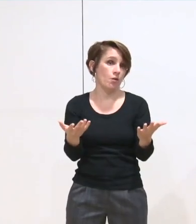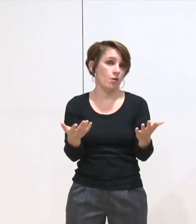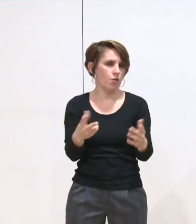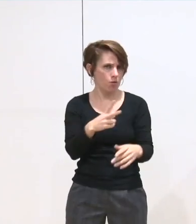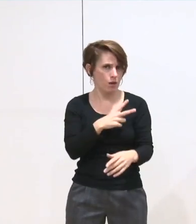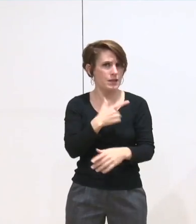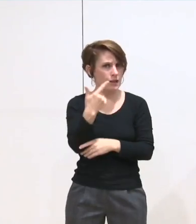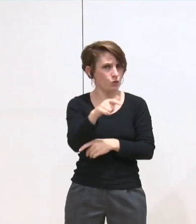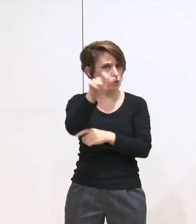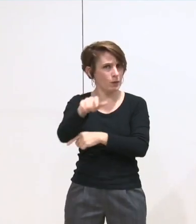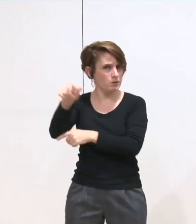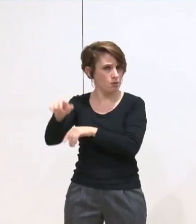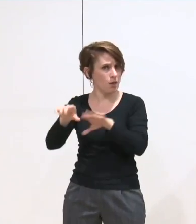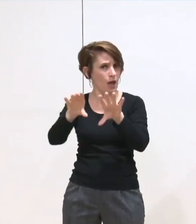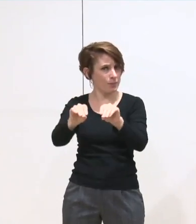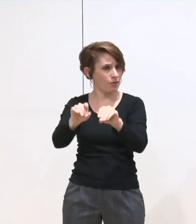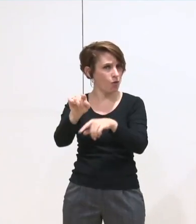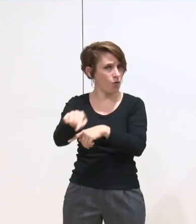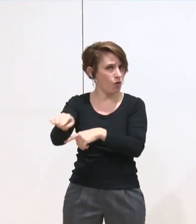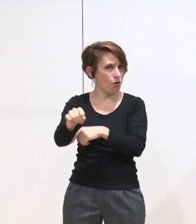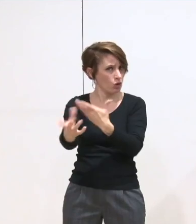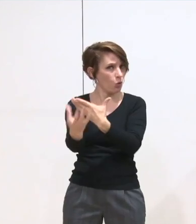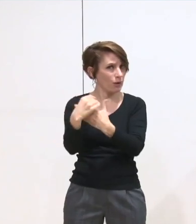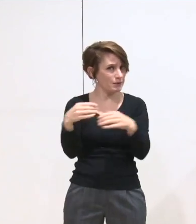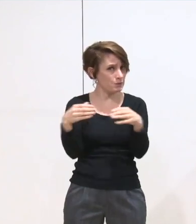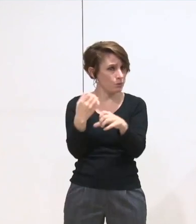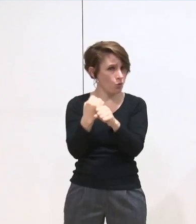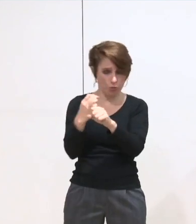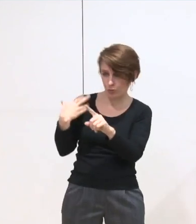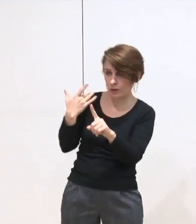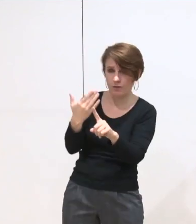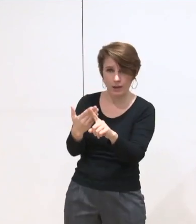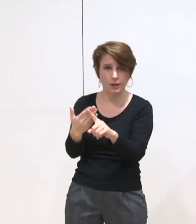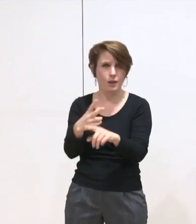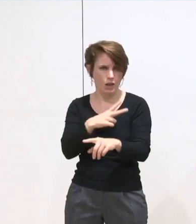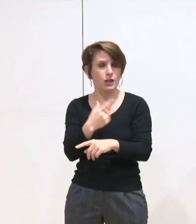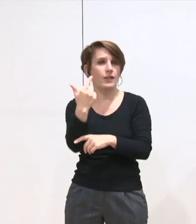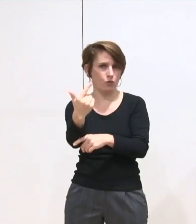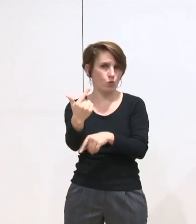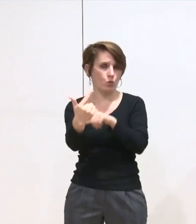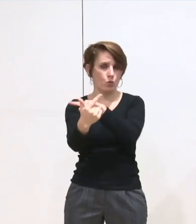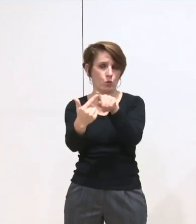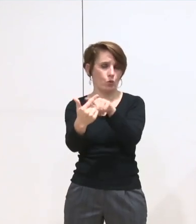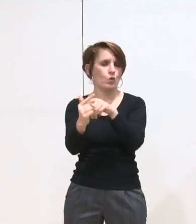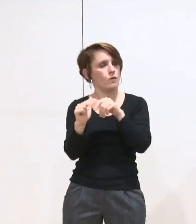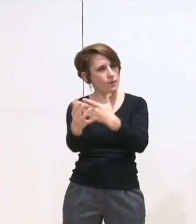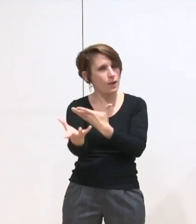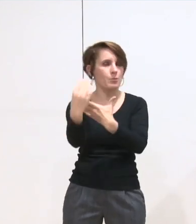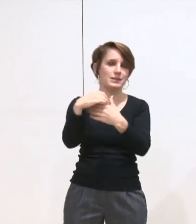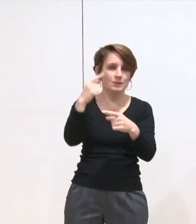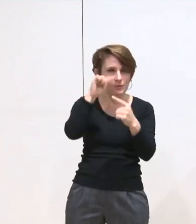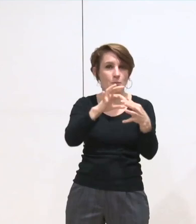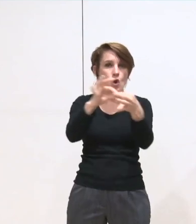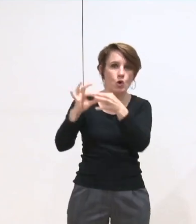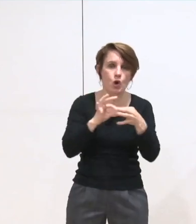habitants parmi ceux qui ont participé au groupe de travail sur la charte participeront à la coordination sociale du